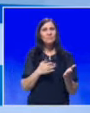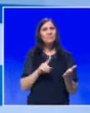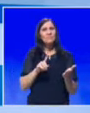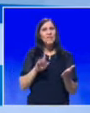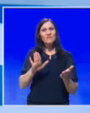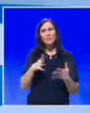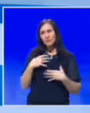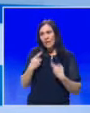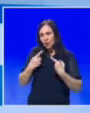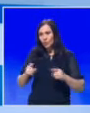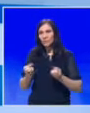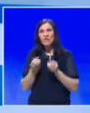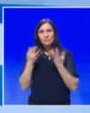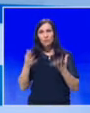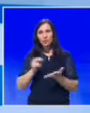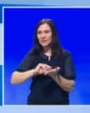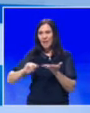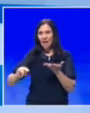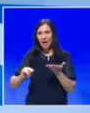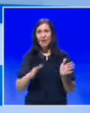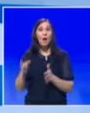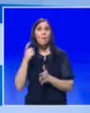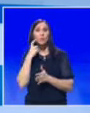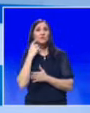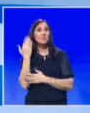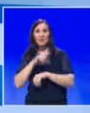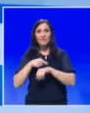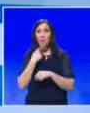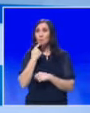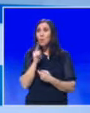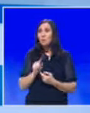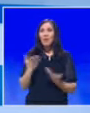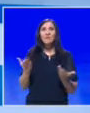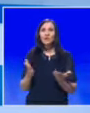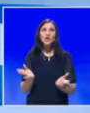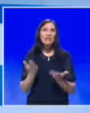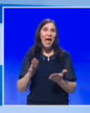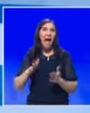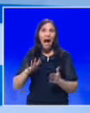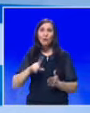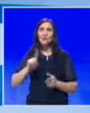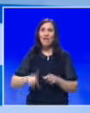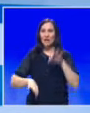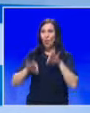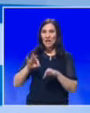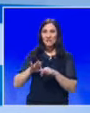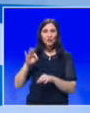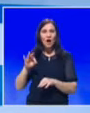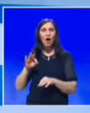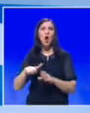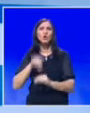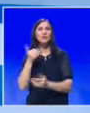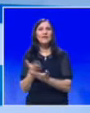един друг възможен сценарий? Борисов преди време попита какво ще стане, ако не гласува оставката на Денков. Или пък трети